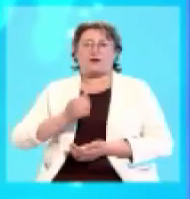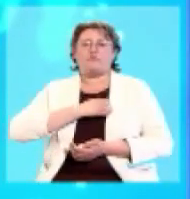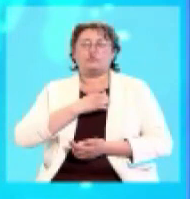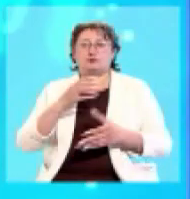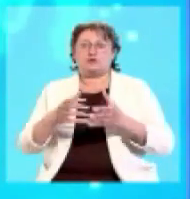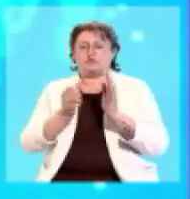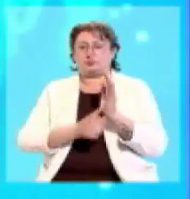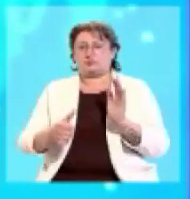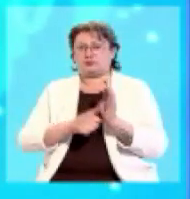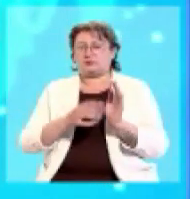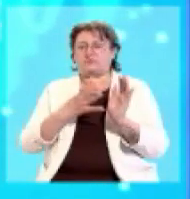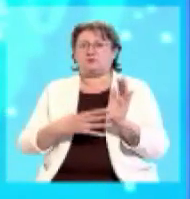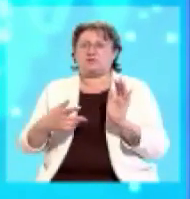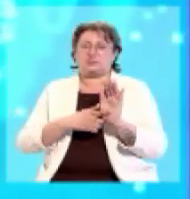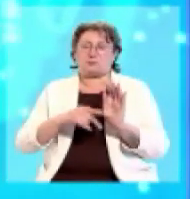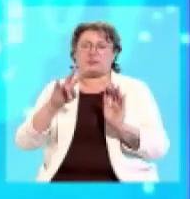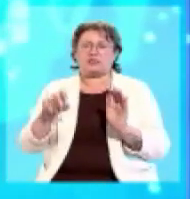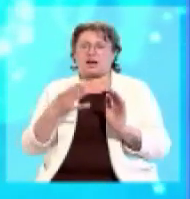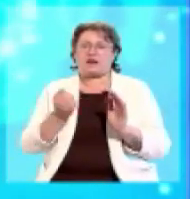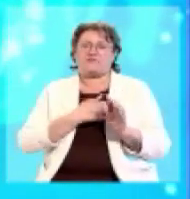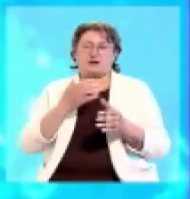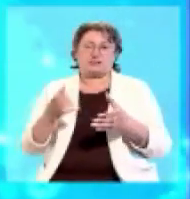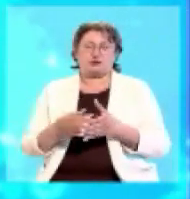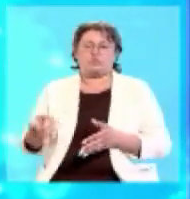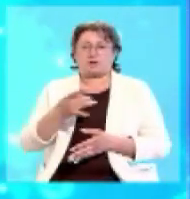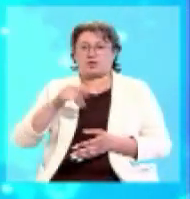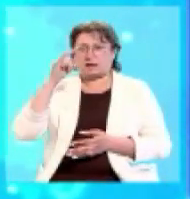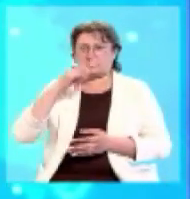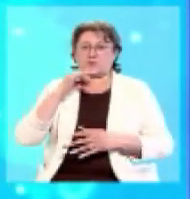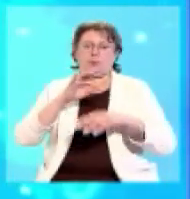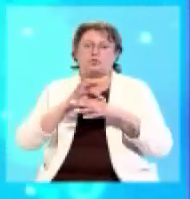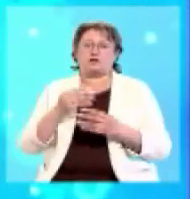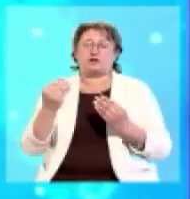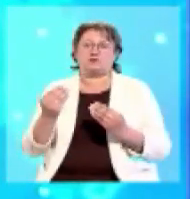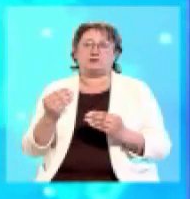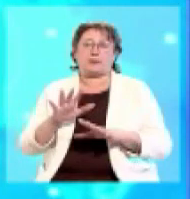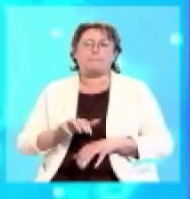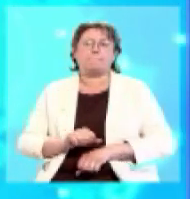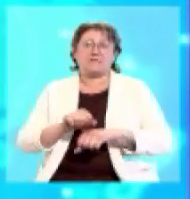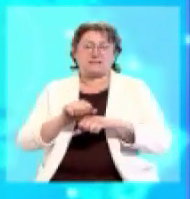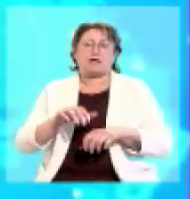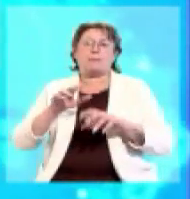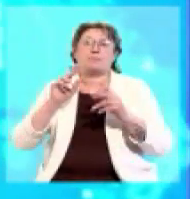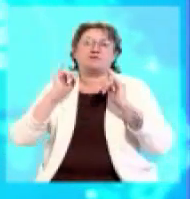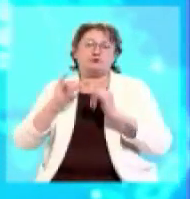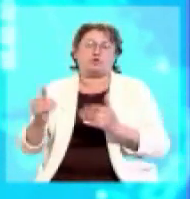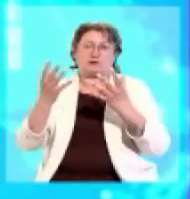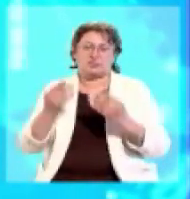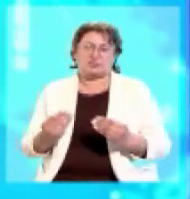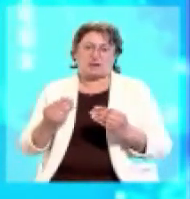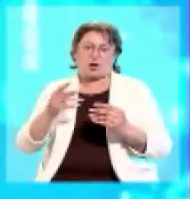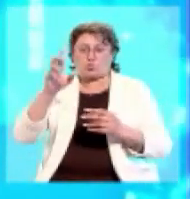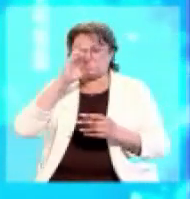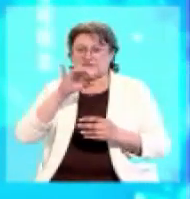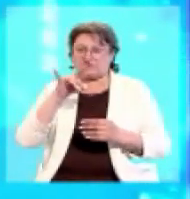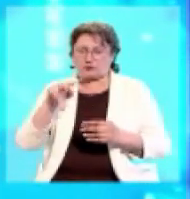Воинская часть 66-97 Национальной гвардии Республики Казахстан прошел торжественный митинг, посвященный Дню государственных